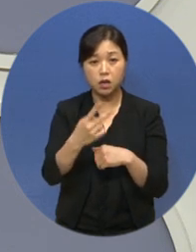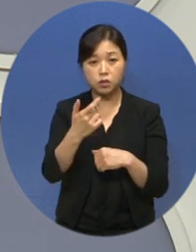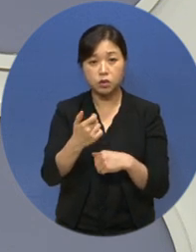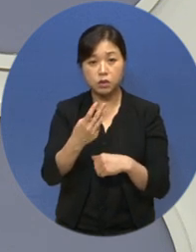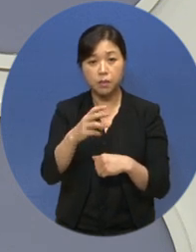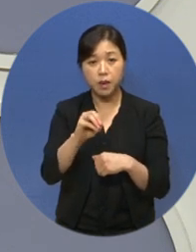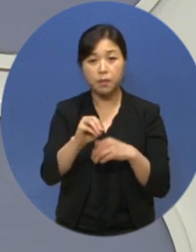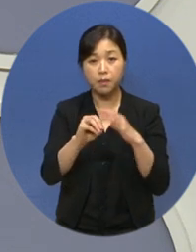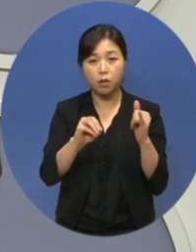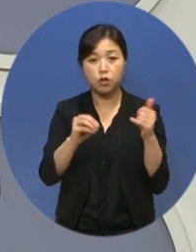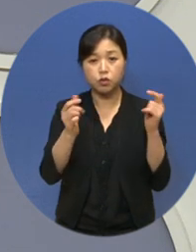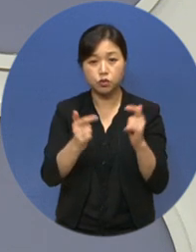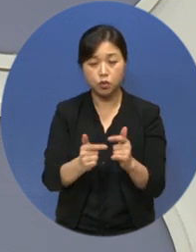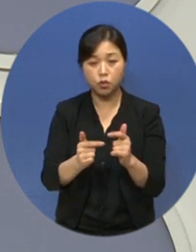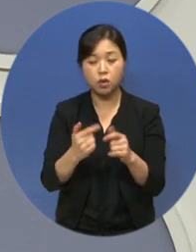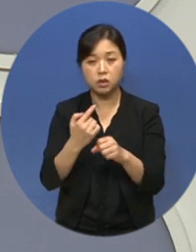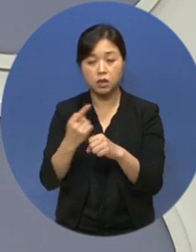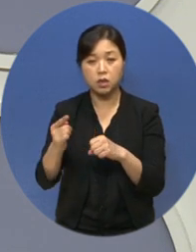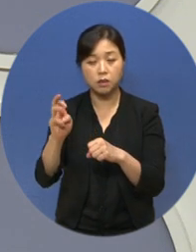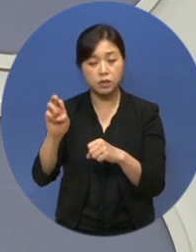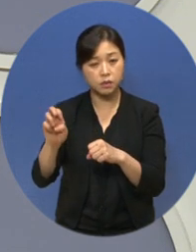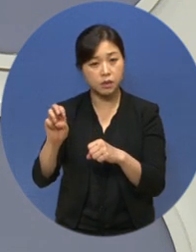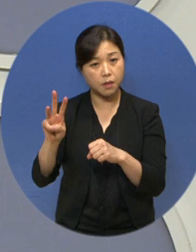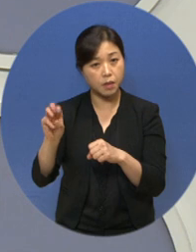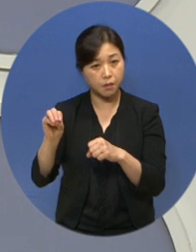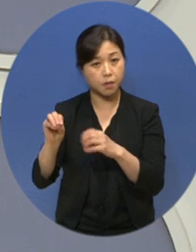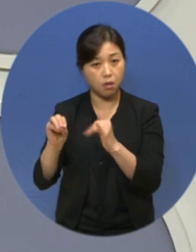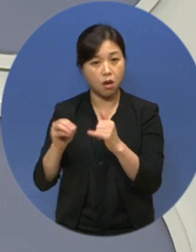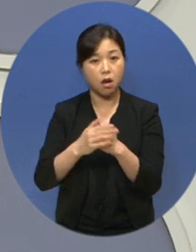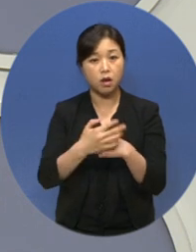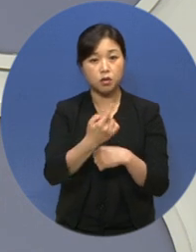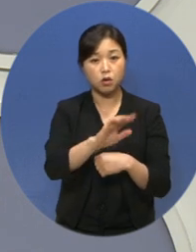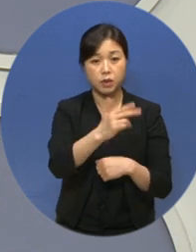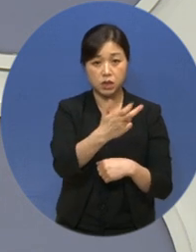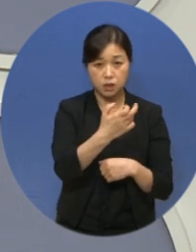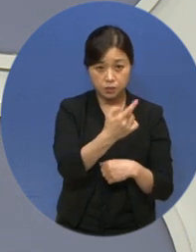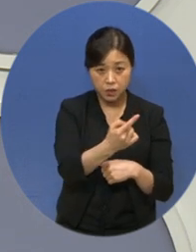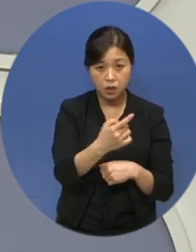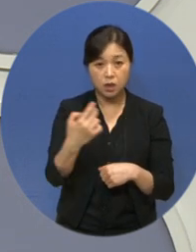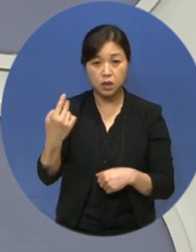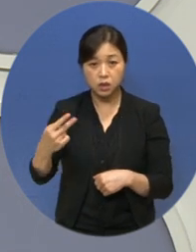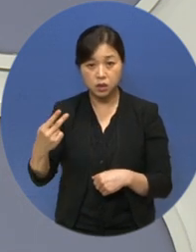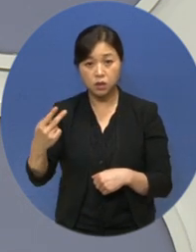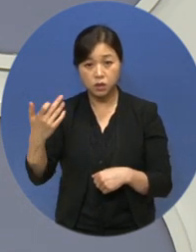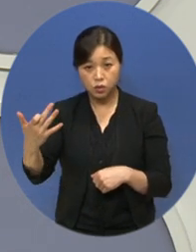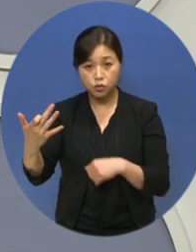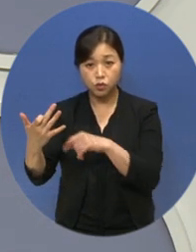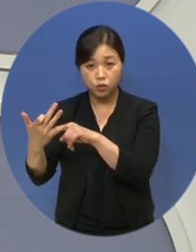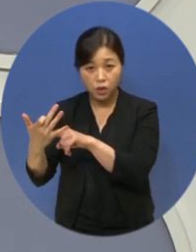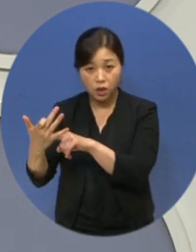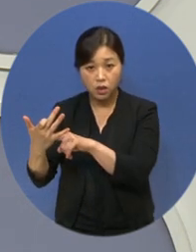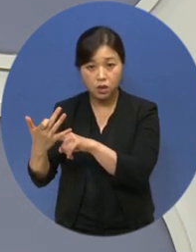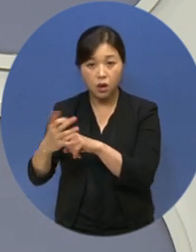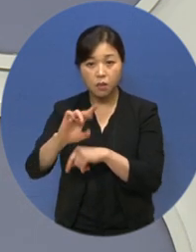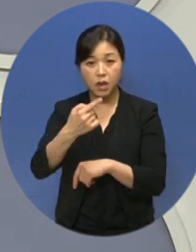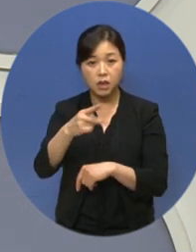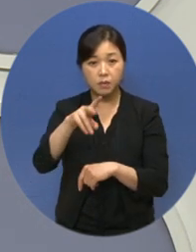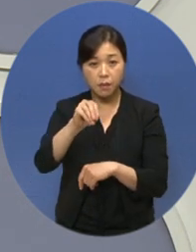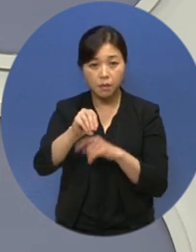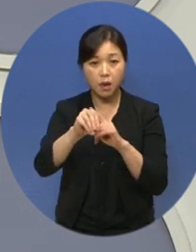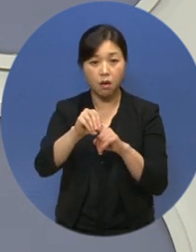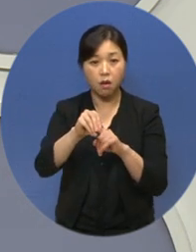입니다 예 1971년 선과 2019 회장 비교하는 102만 명 이 30 만져질 정도로 이 상태라